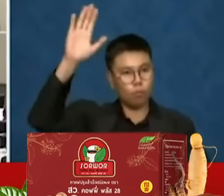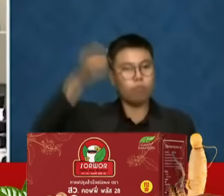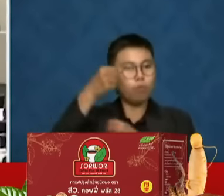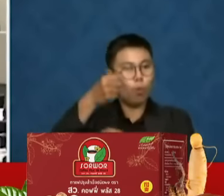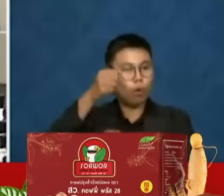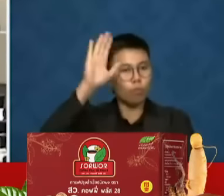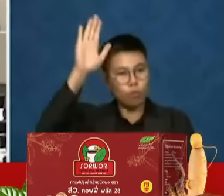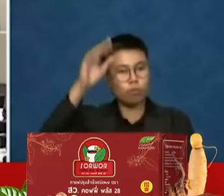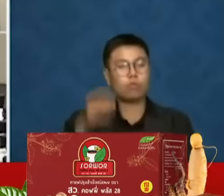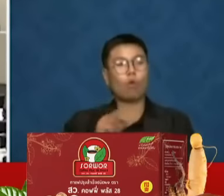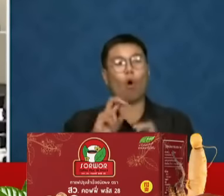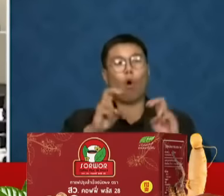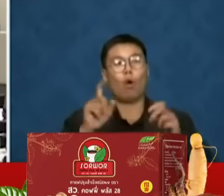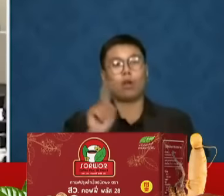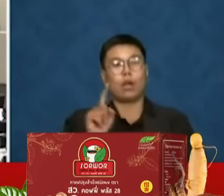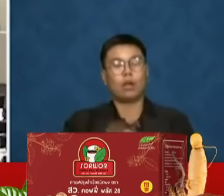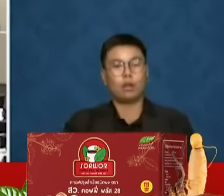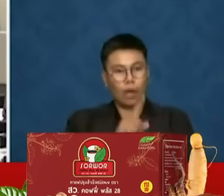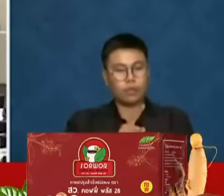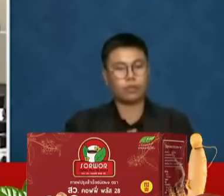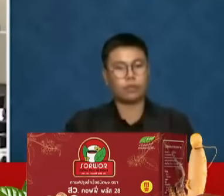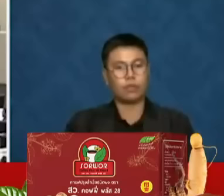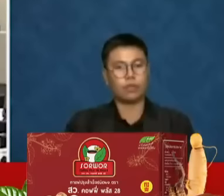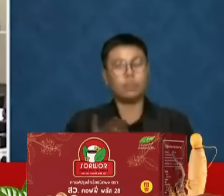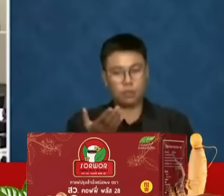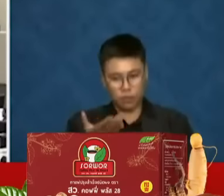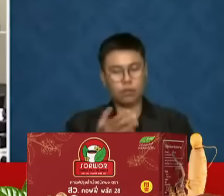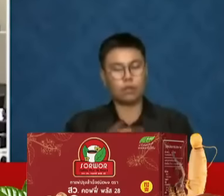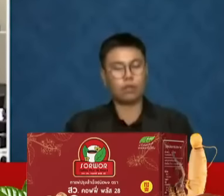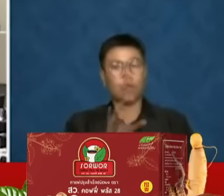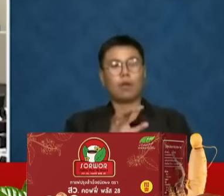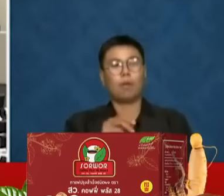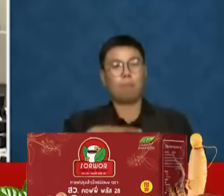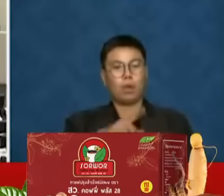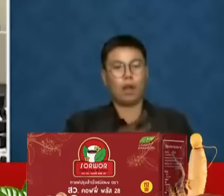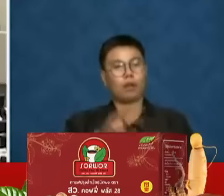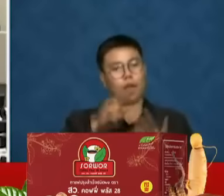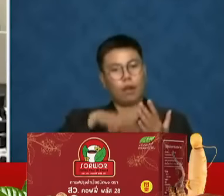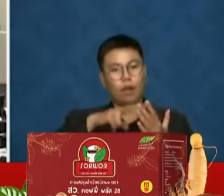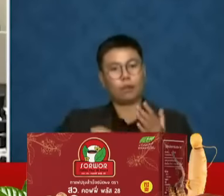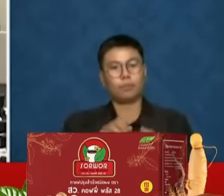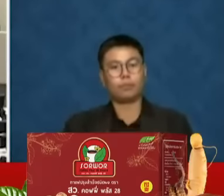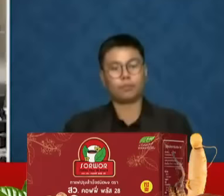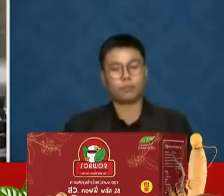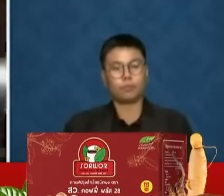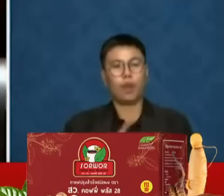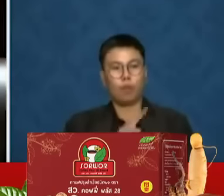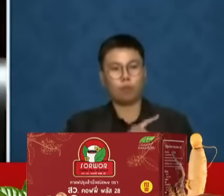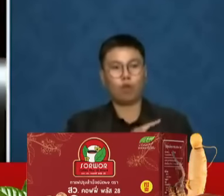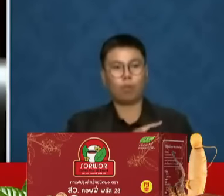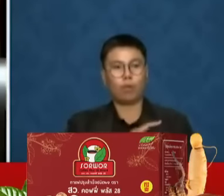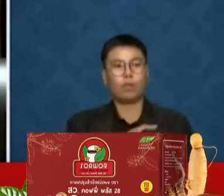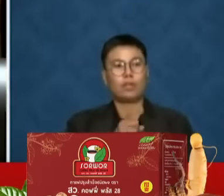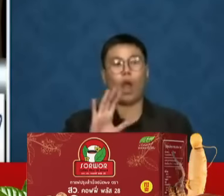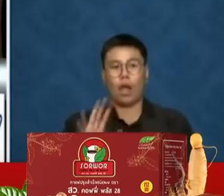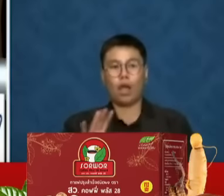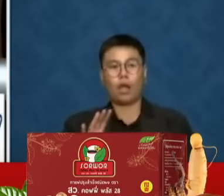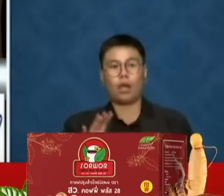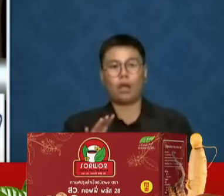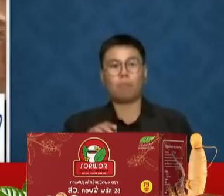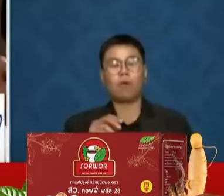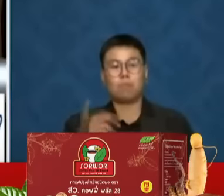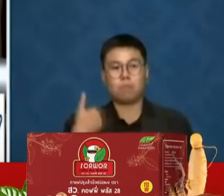ชิญครับประท้วงข้อไหนครับ ประท้วงท่านประธานครับ เชิญครับ ตามข้อ9หน้าที่ท่านประธานครับทำตามข้อบังคับ105ครับมี